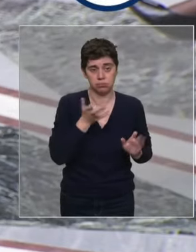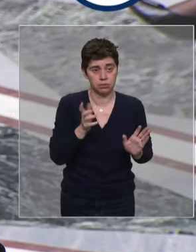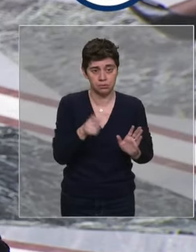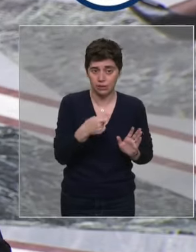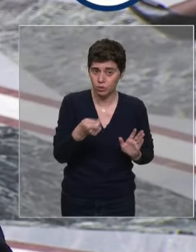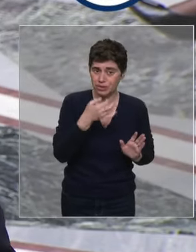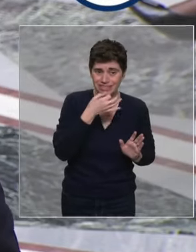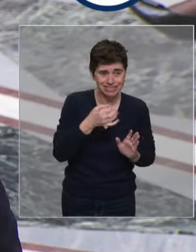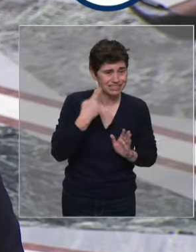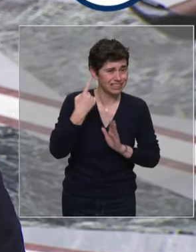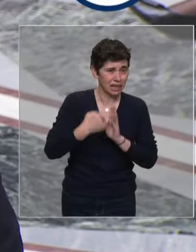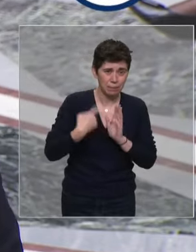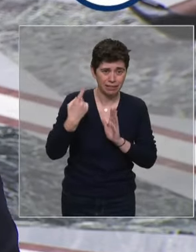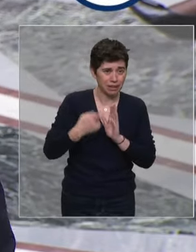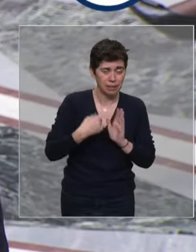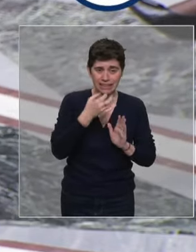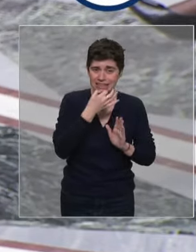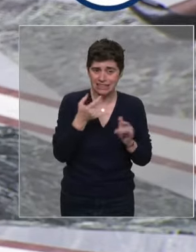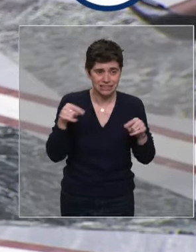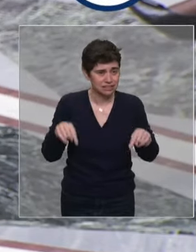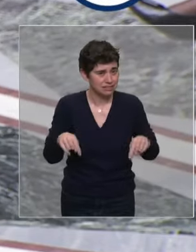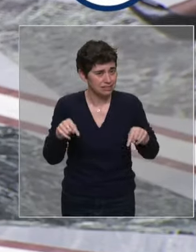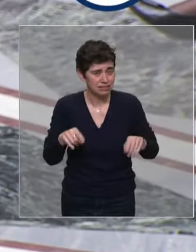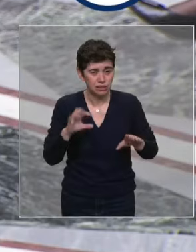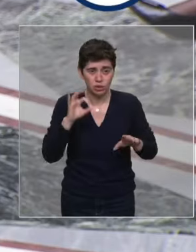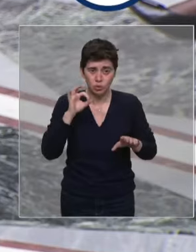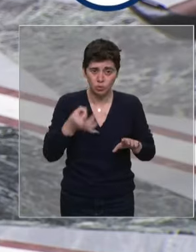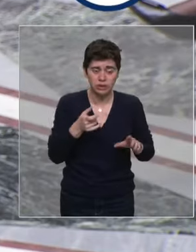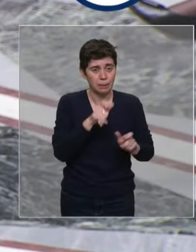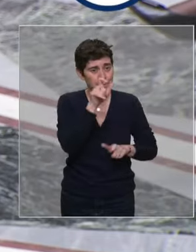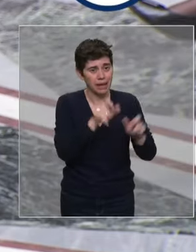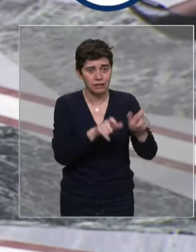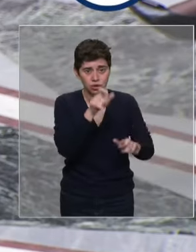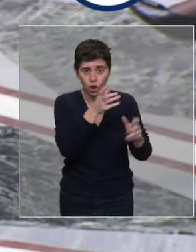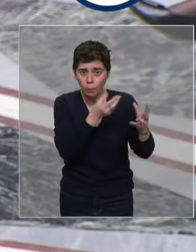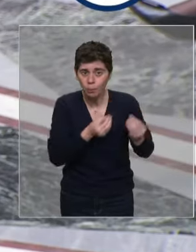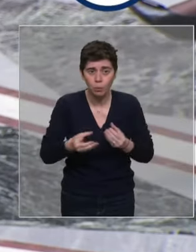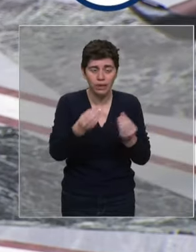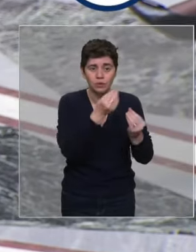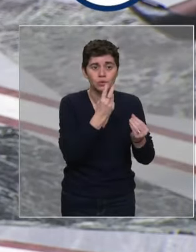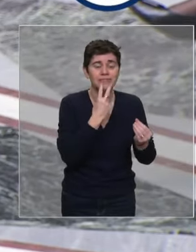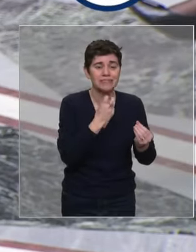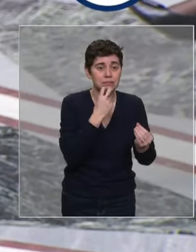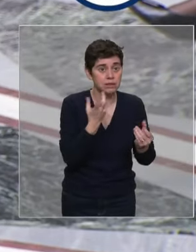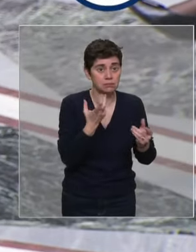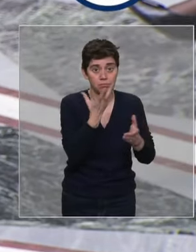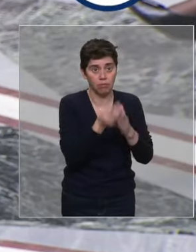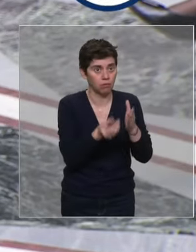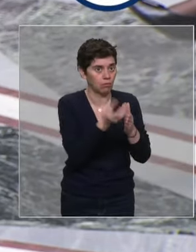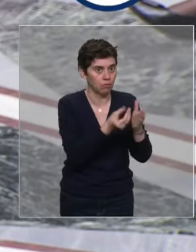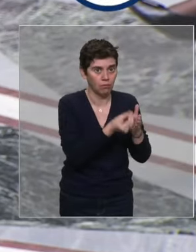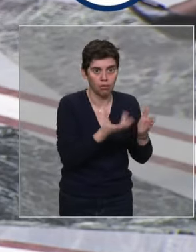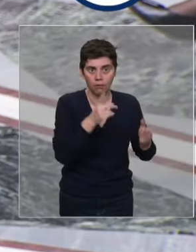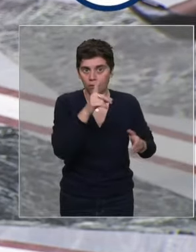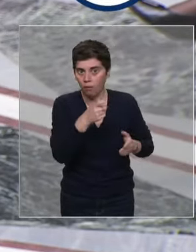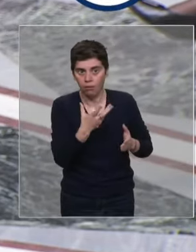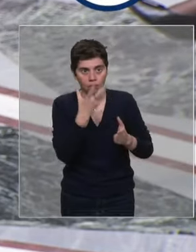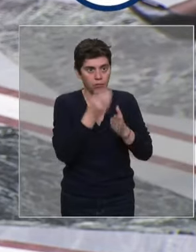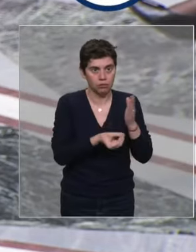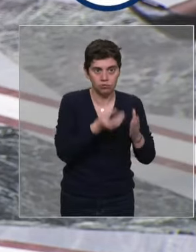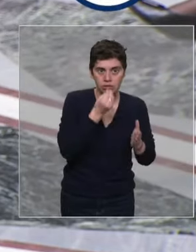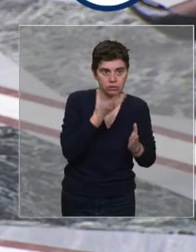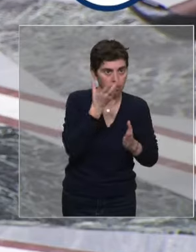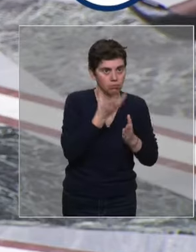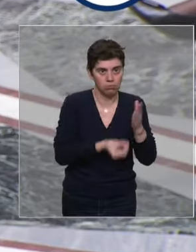dit, nous l'avons redit ici dans cet hémicycle, les populations civiles de Gaza manquent de tout, manquent d'eau, manquent de